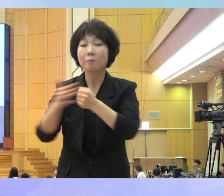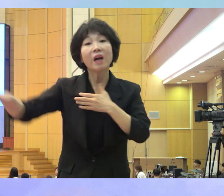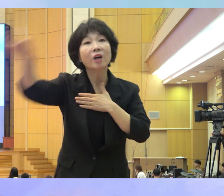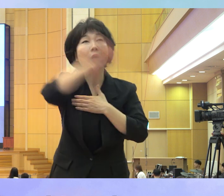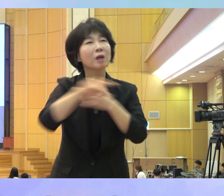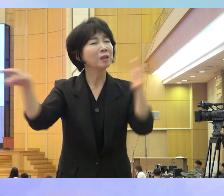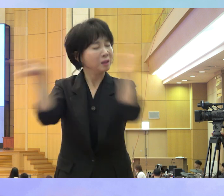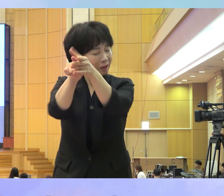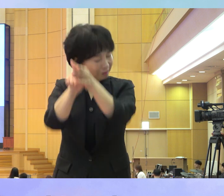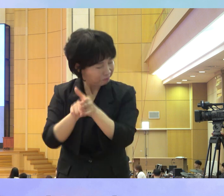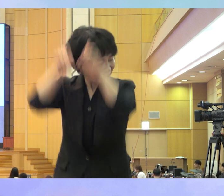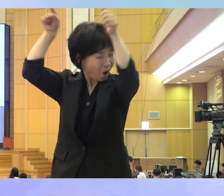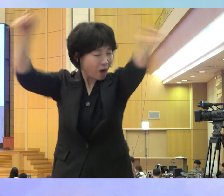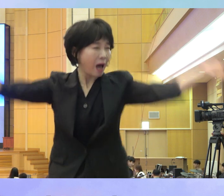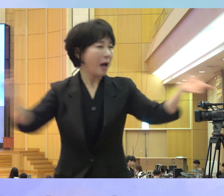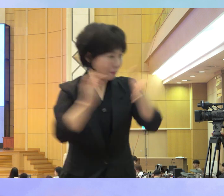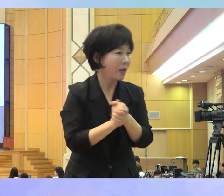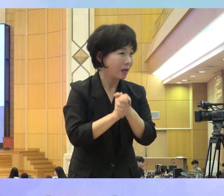너희는 믿기만 하라.